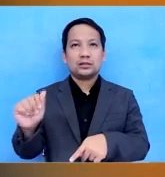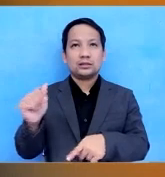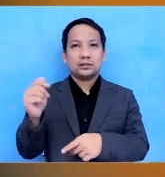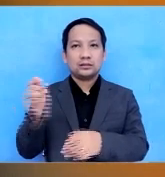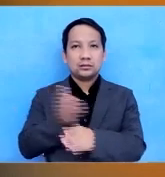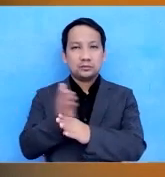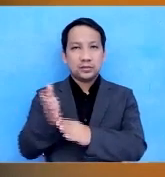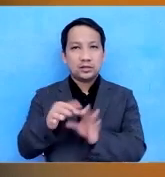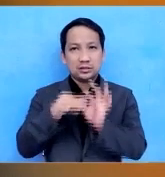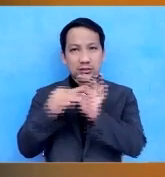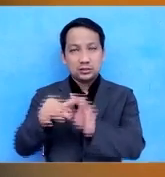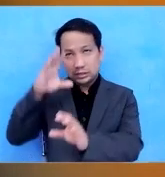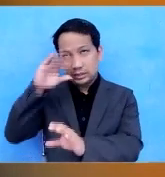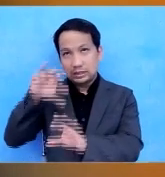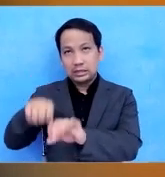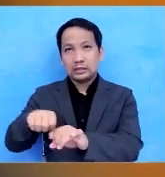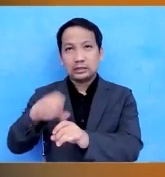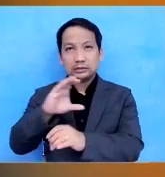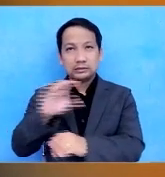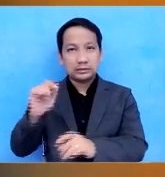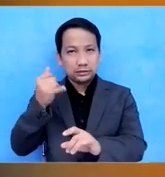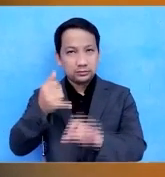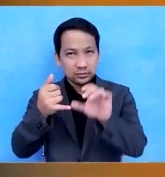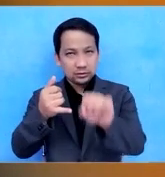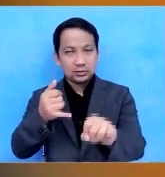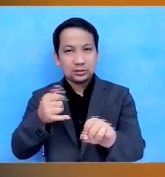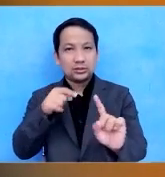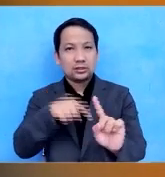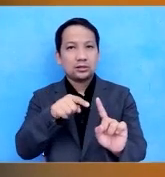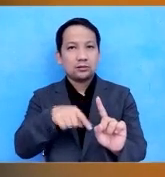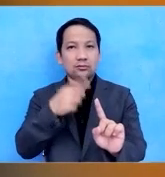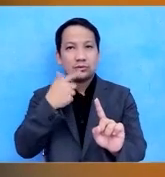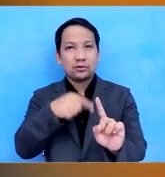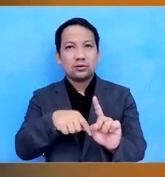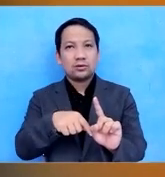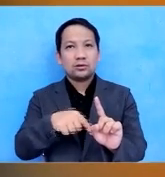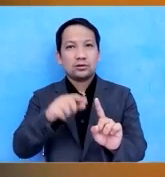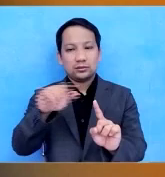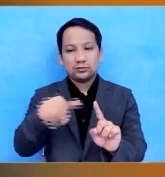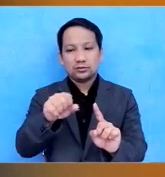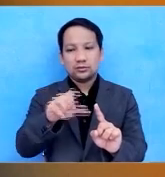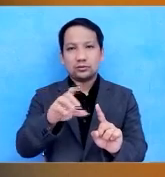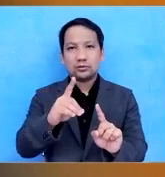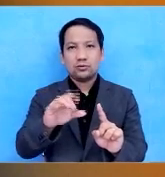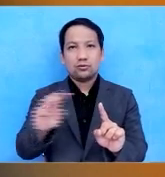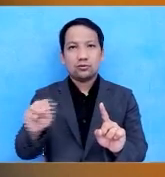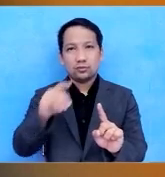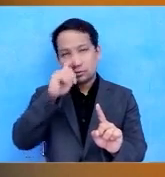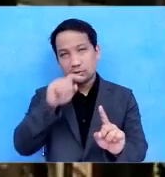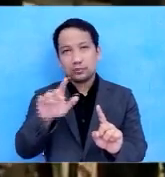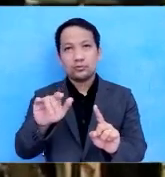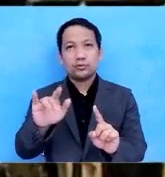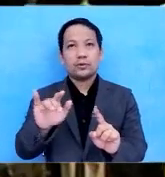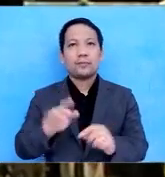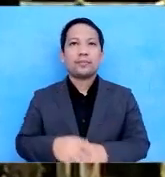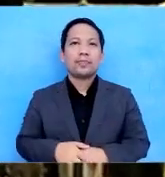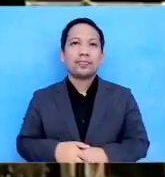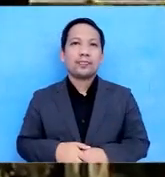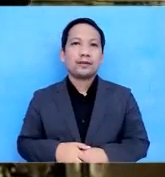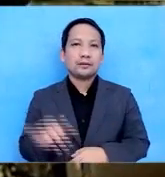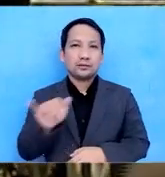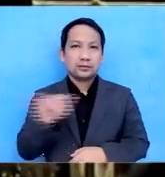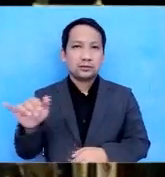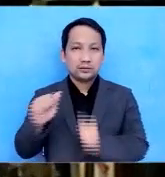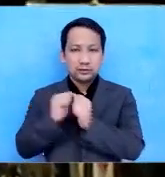na nadakip ang lalaki sa CCTV. Kinilala ang mga suspect na si Jason Daowa, 25 anyos. Naaresto rin